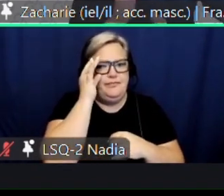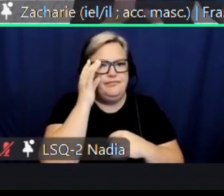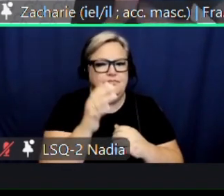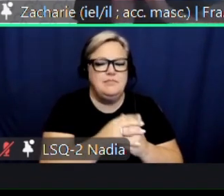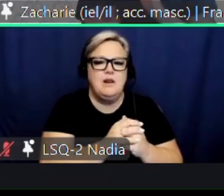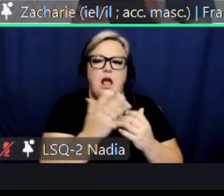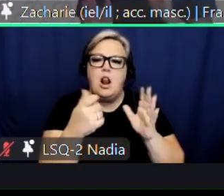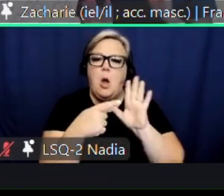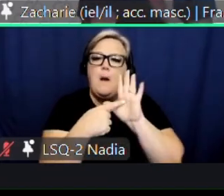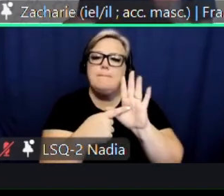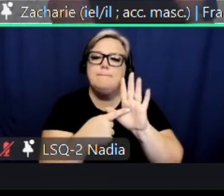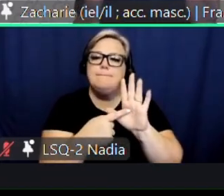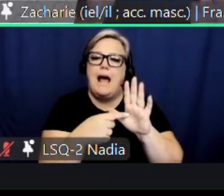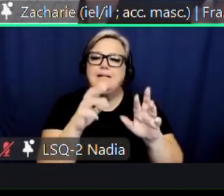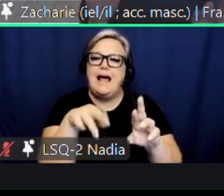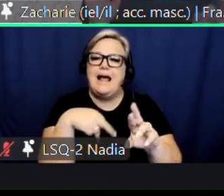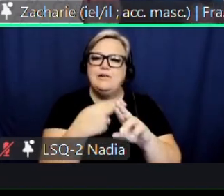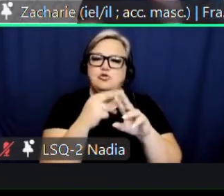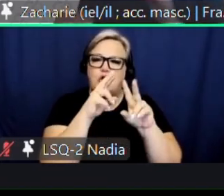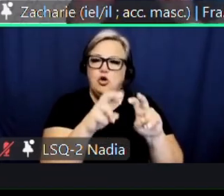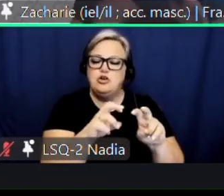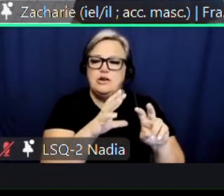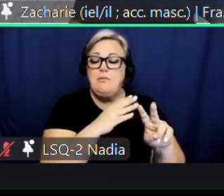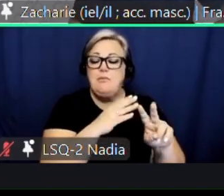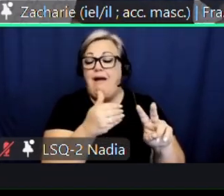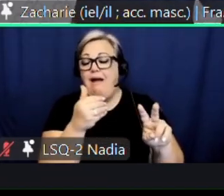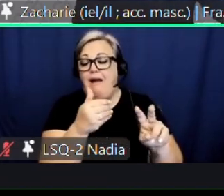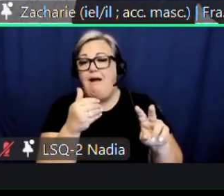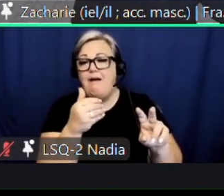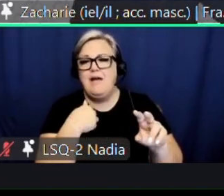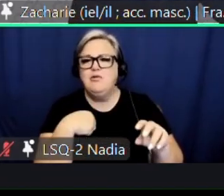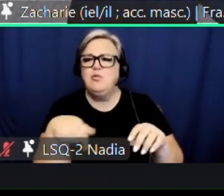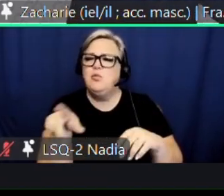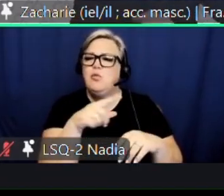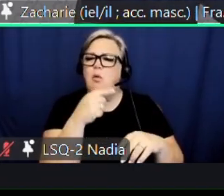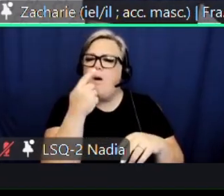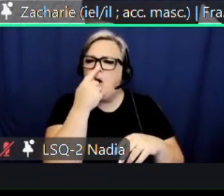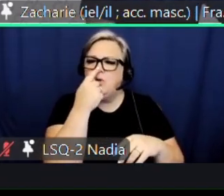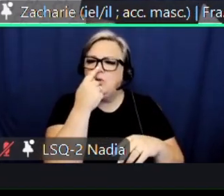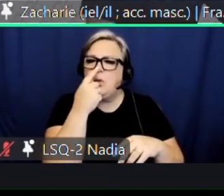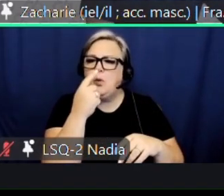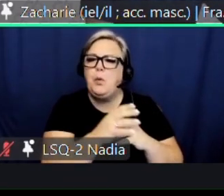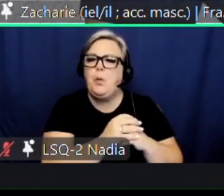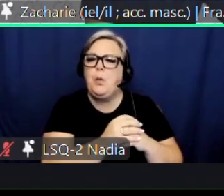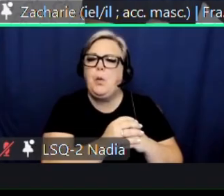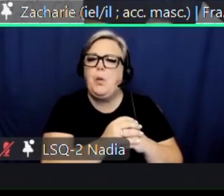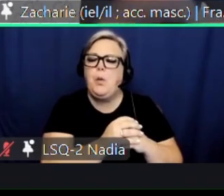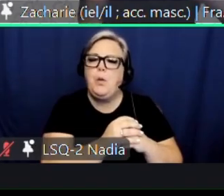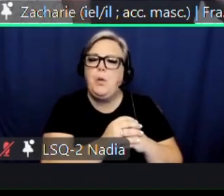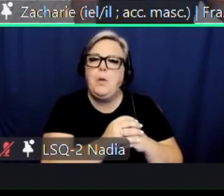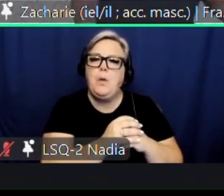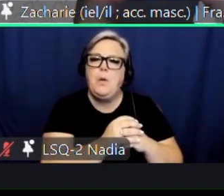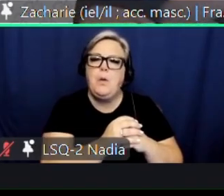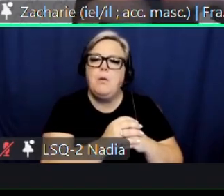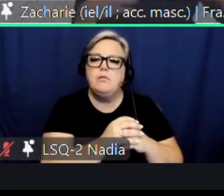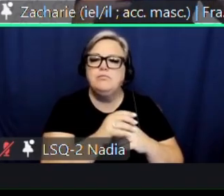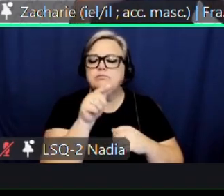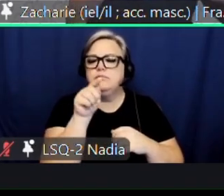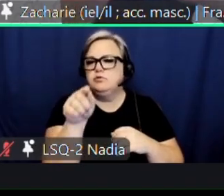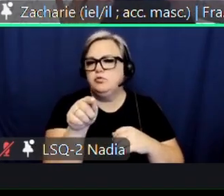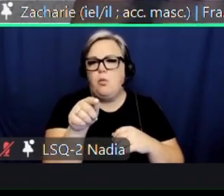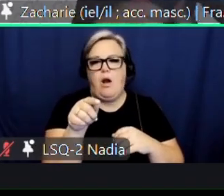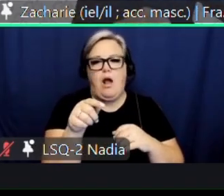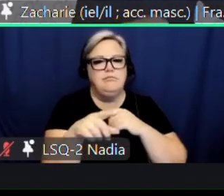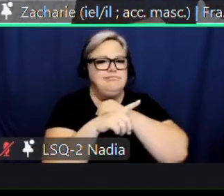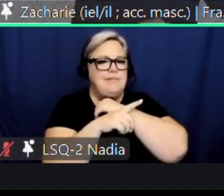On va vous présenter des résultats de recherche, mais avant ça, on serait curieuse de savoir, que vous soyez membre du